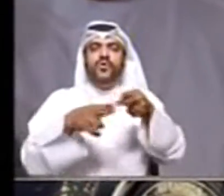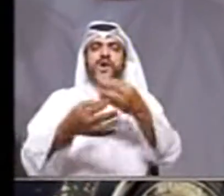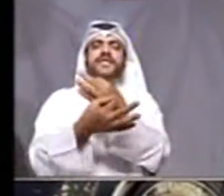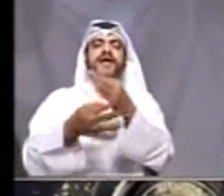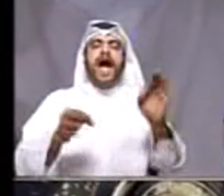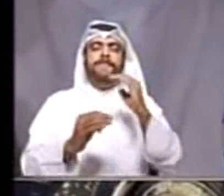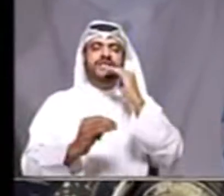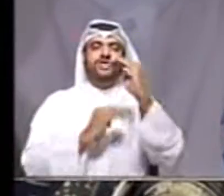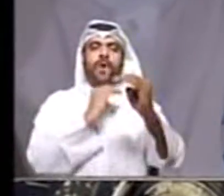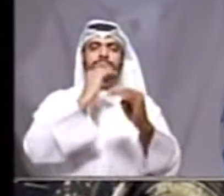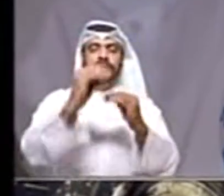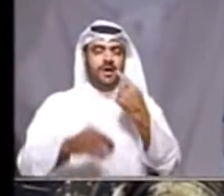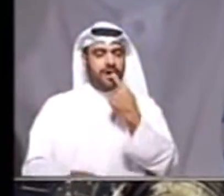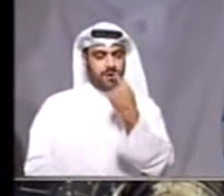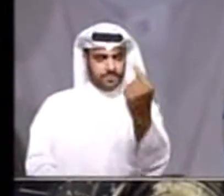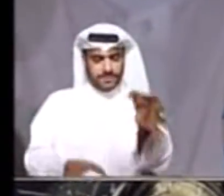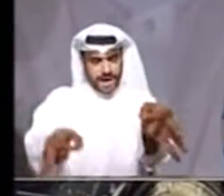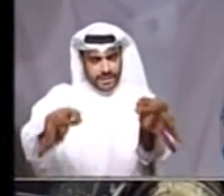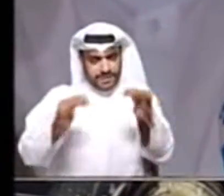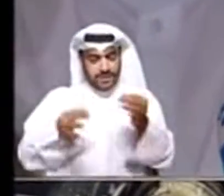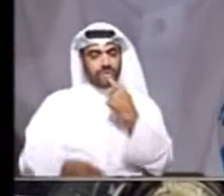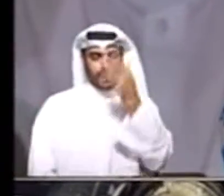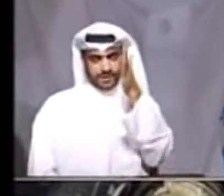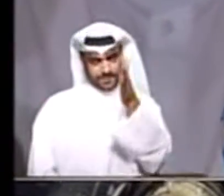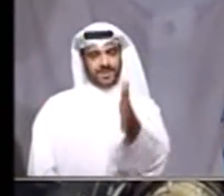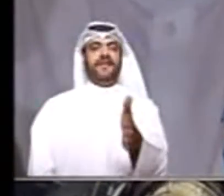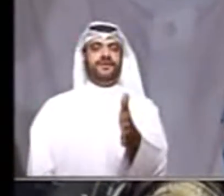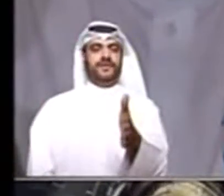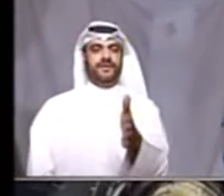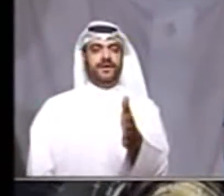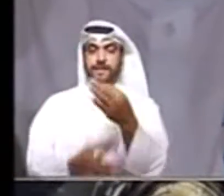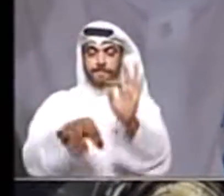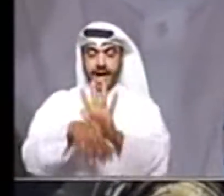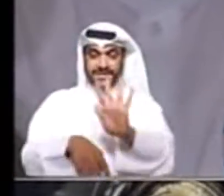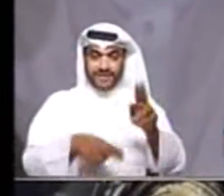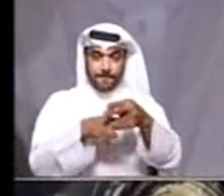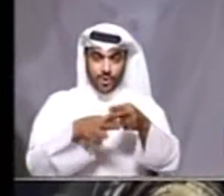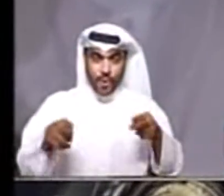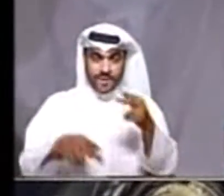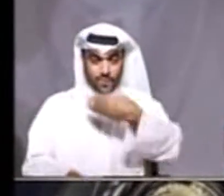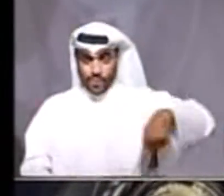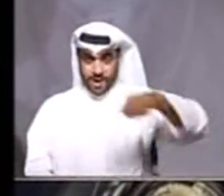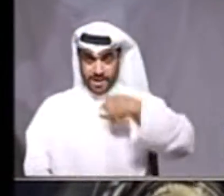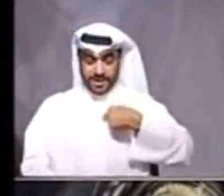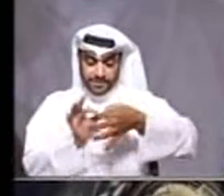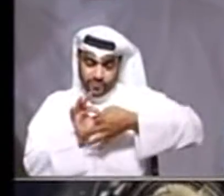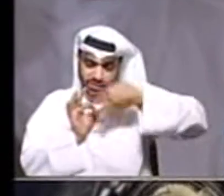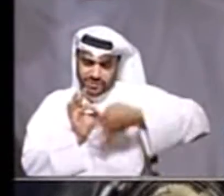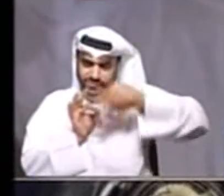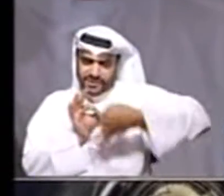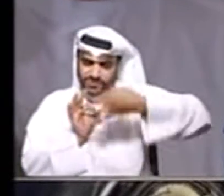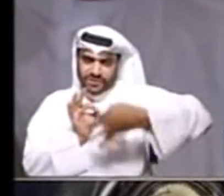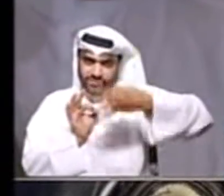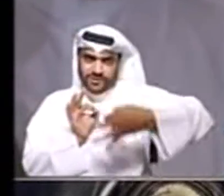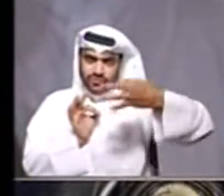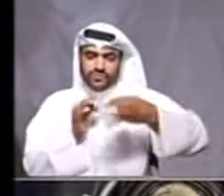الردود التي التزمنا أن نكون صادقين مع الشعب الكويتي ونحن نفند ما ورد في